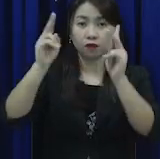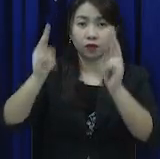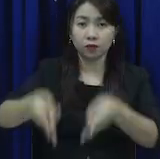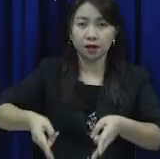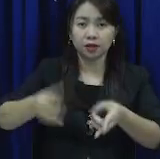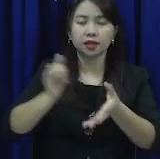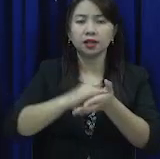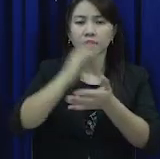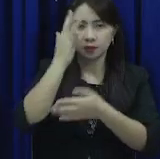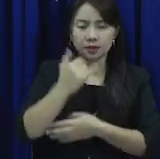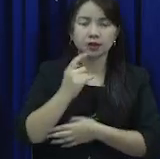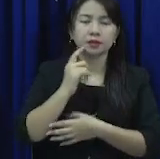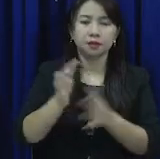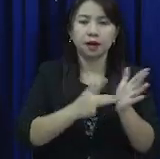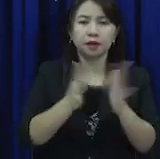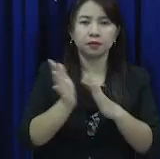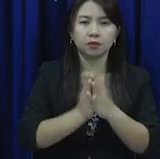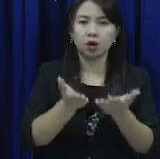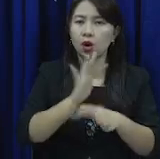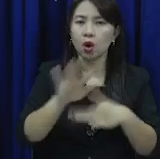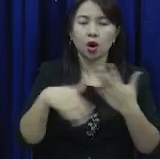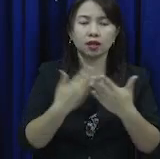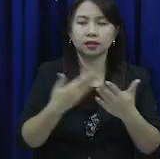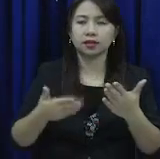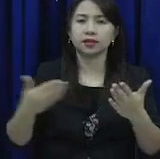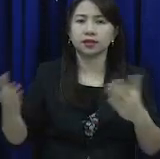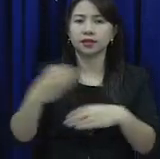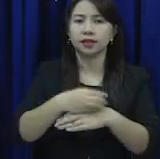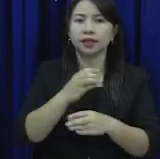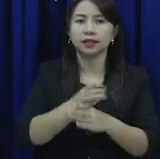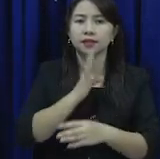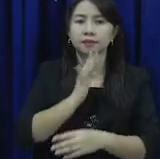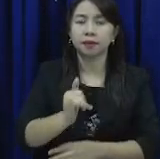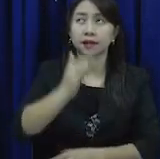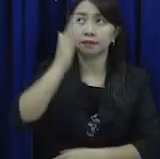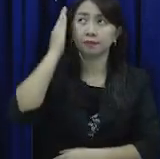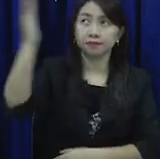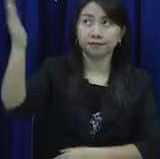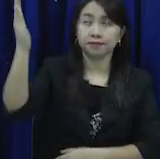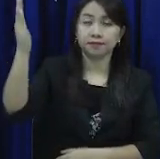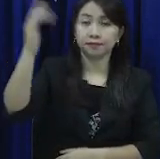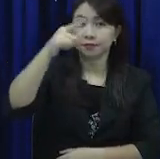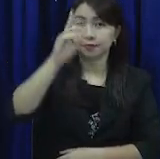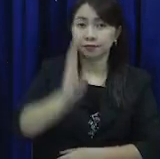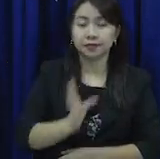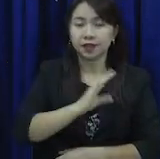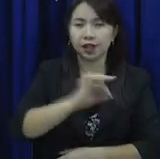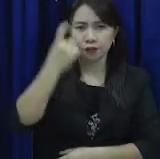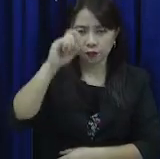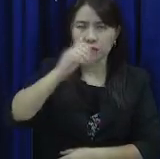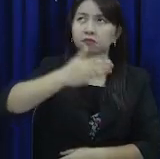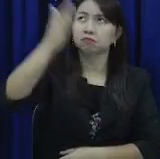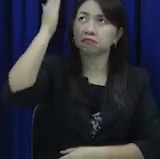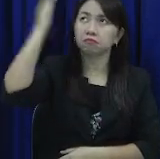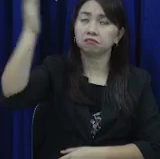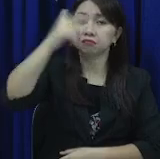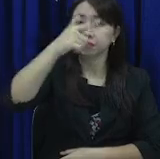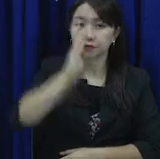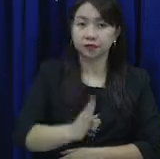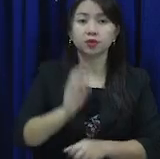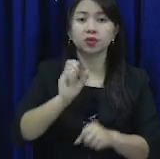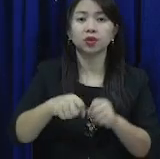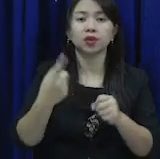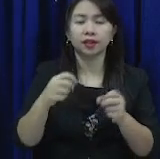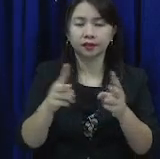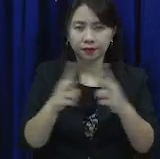things are created by him and for him therefore the Main Purpose of